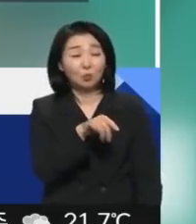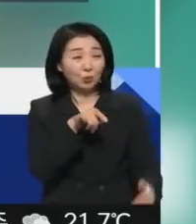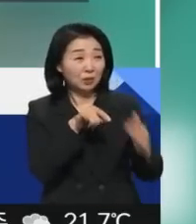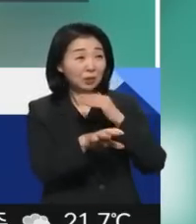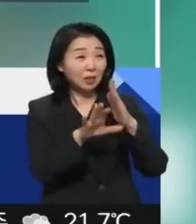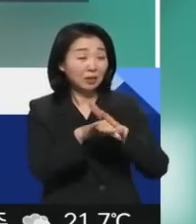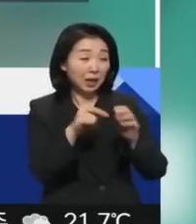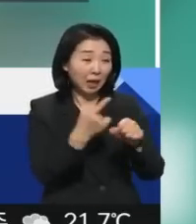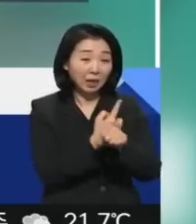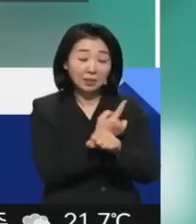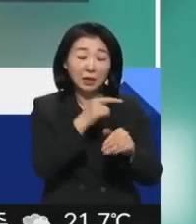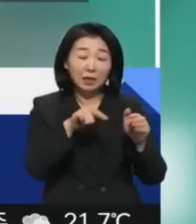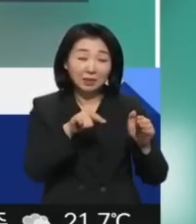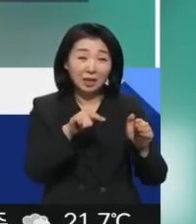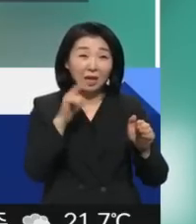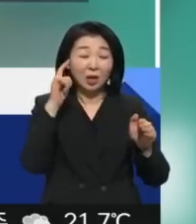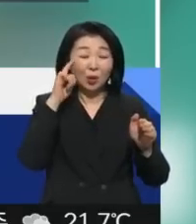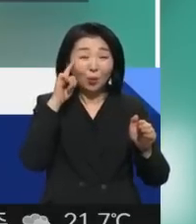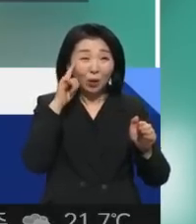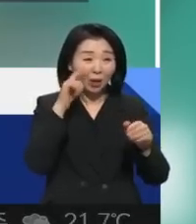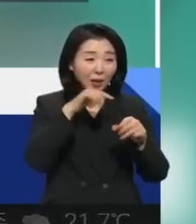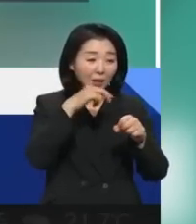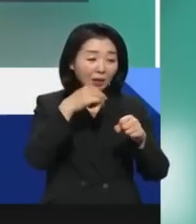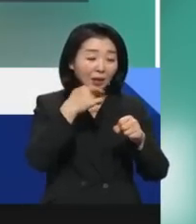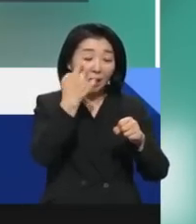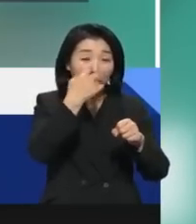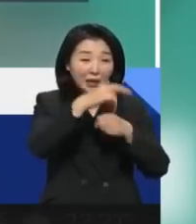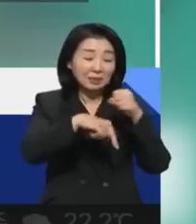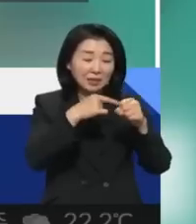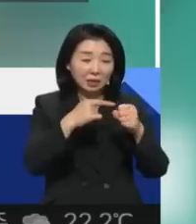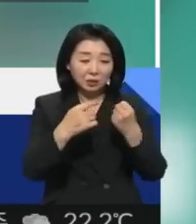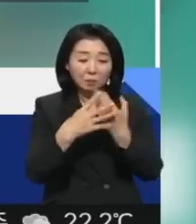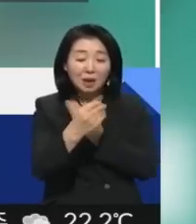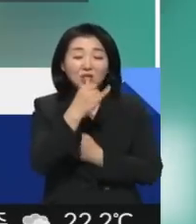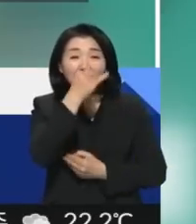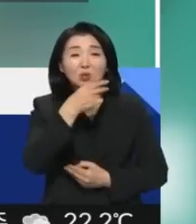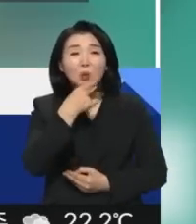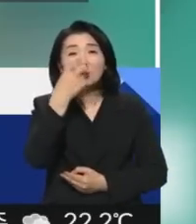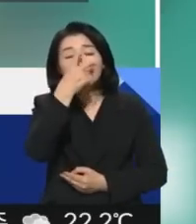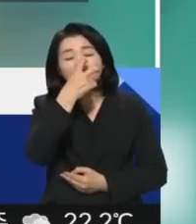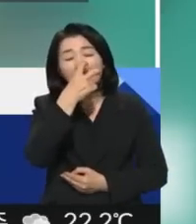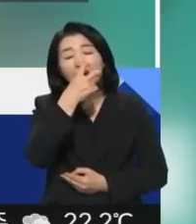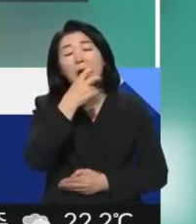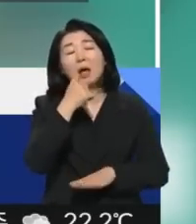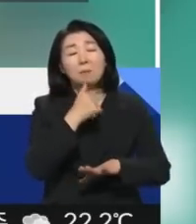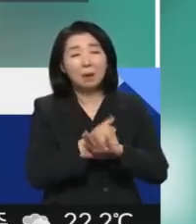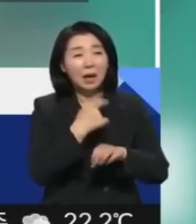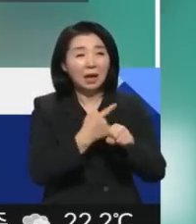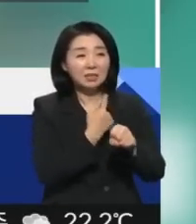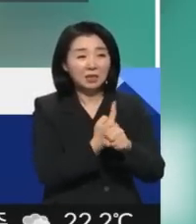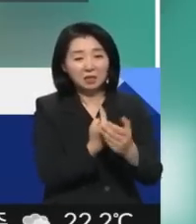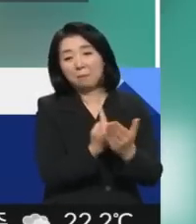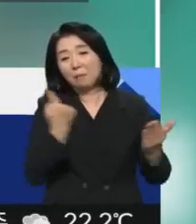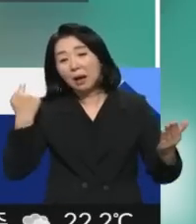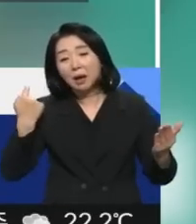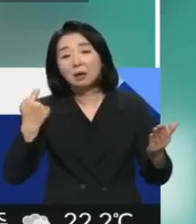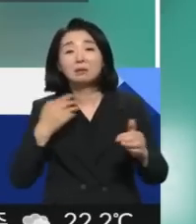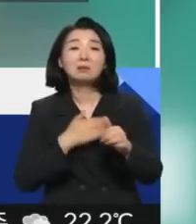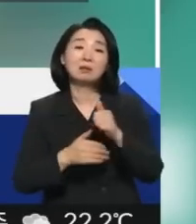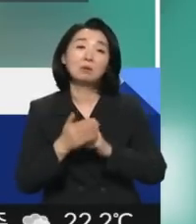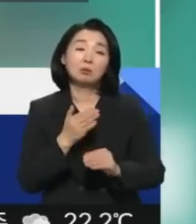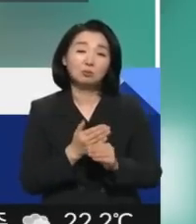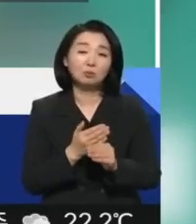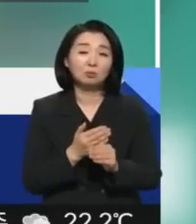한 시간 내에 그 피폭량을 조사하고 한 시간 내에는 반드시 현장을 벗어나야 될 정도의 그런